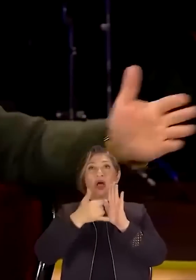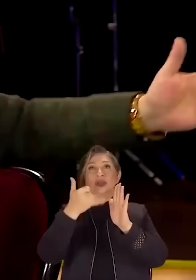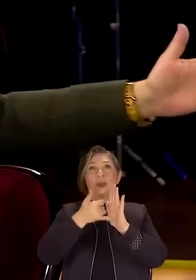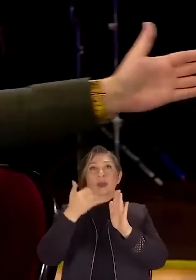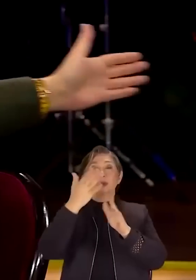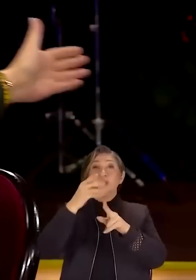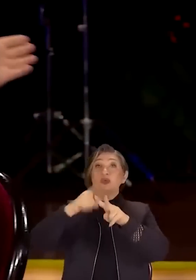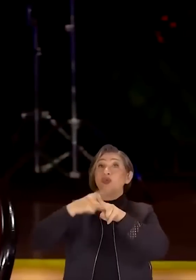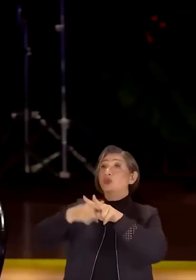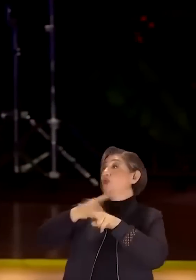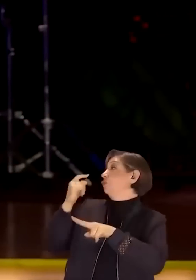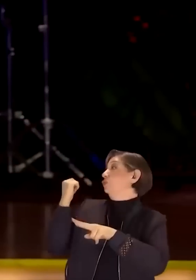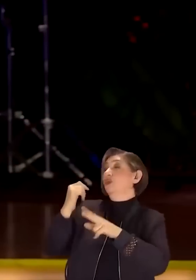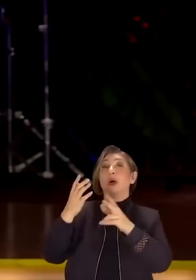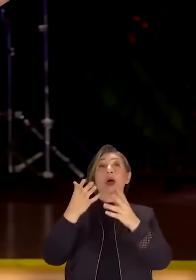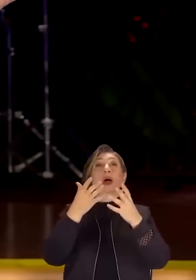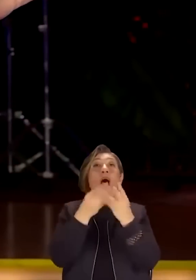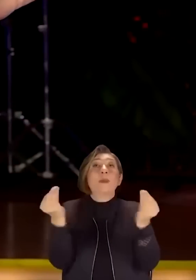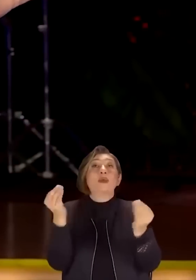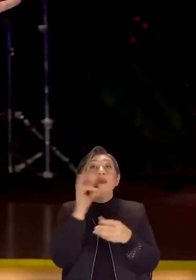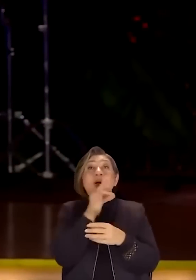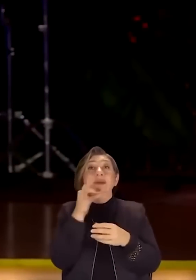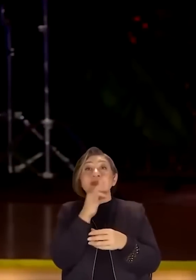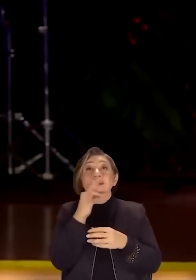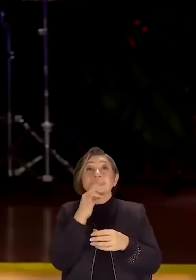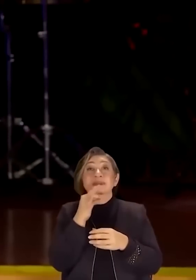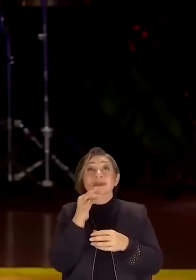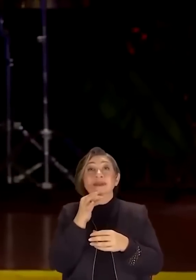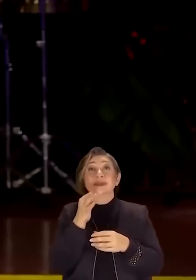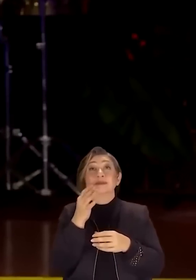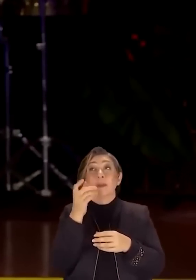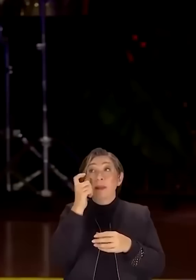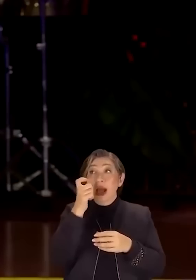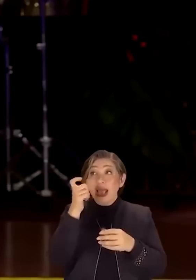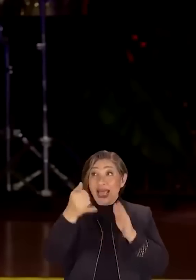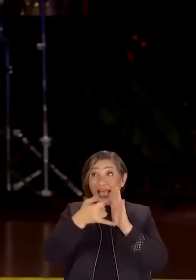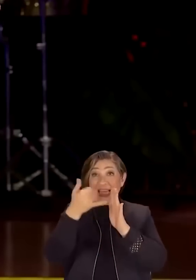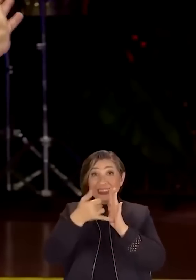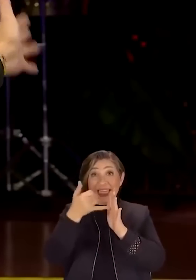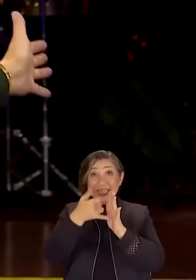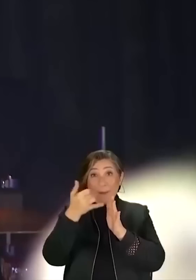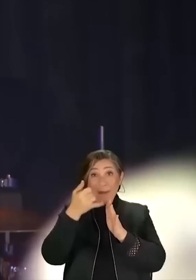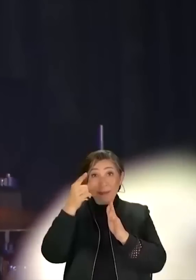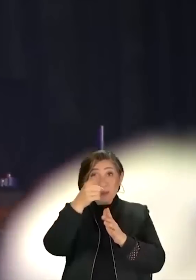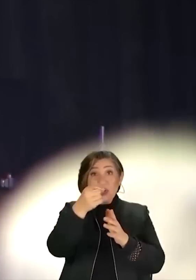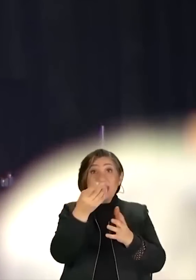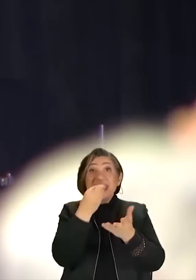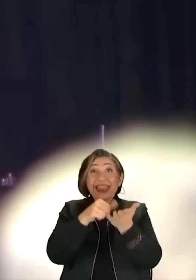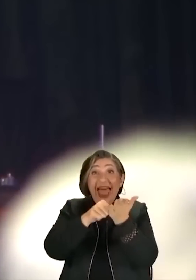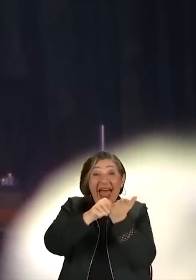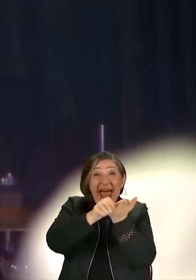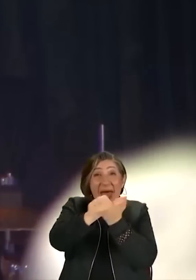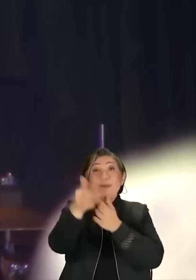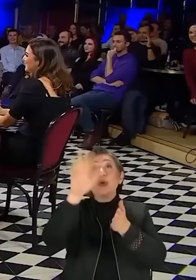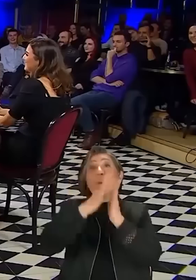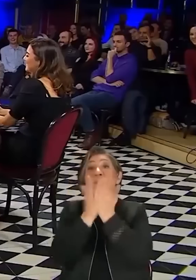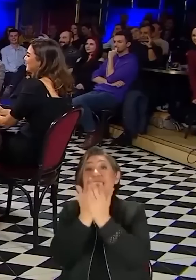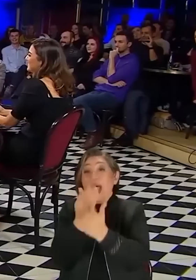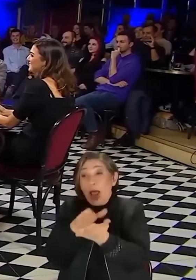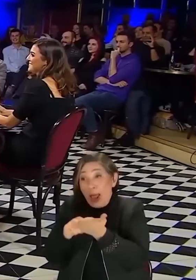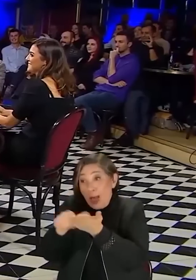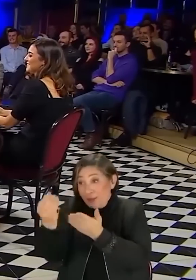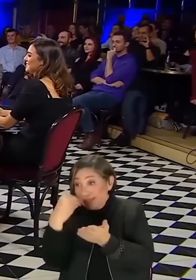Gaziantep'e mesela Yusuf'u çok kaybediyorduk tehlikeli. Az kalsın. Çok sonra, tehlikeli. Bak çok Gaziantep, bu Gaziantep'i yedi. Arkadan Mersin'i